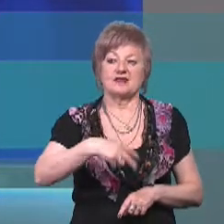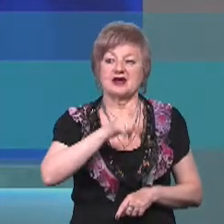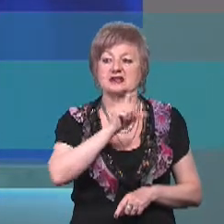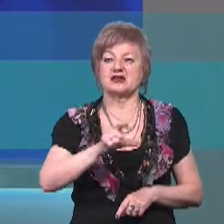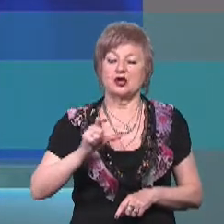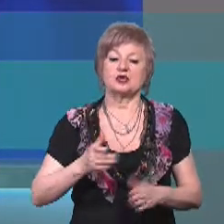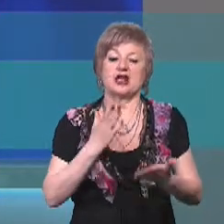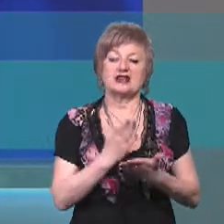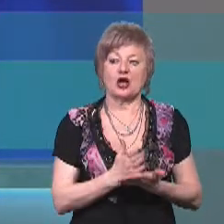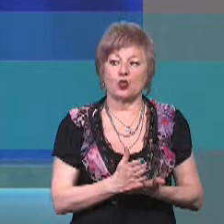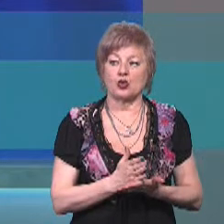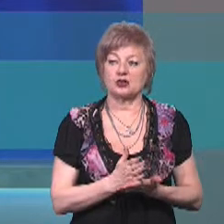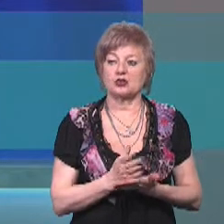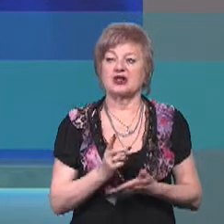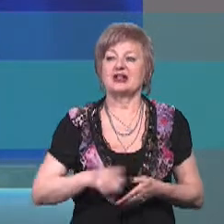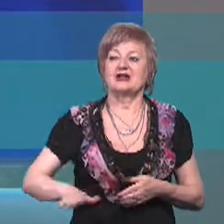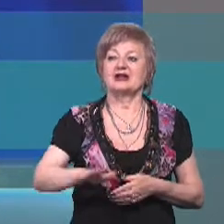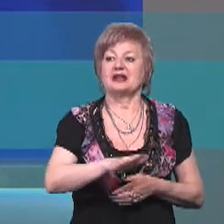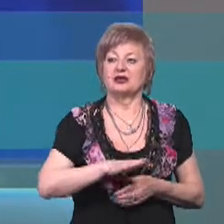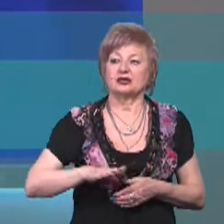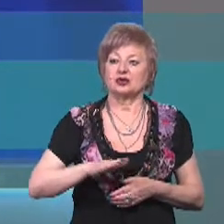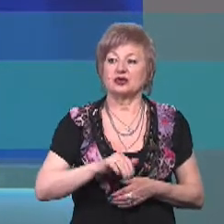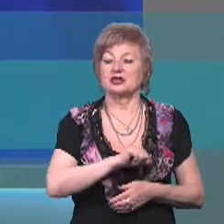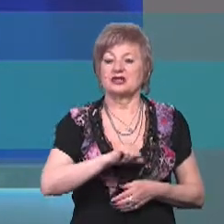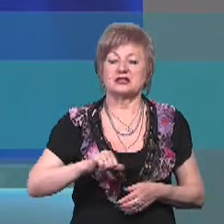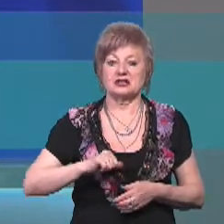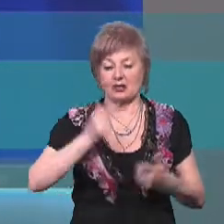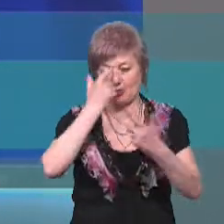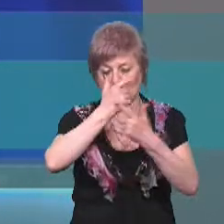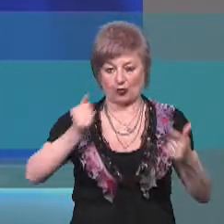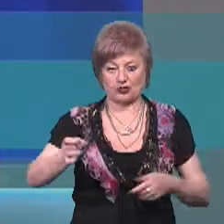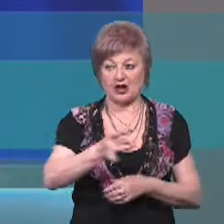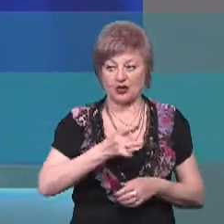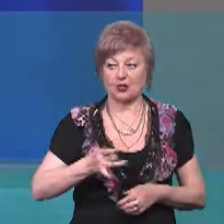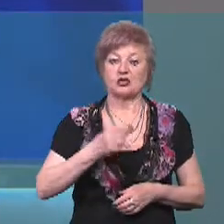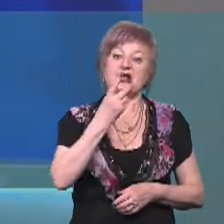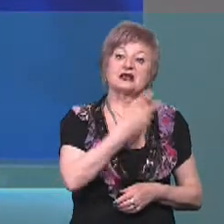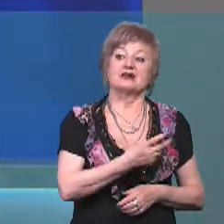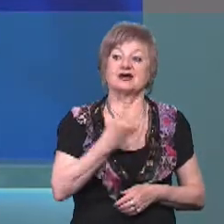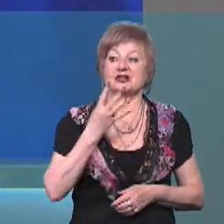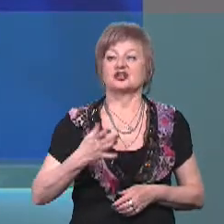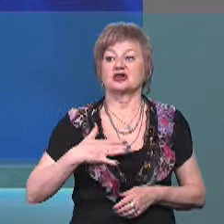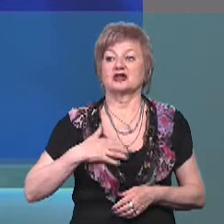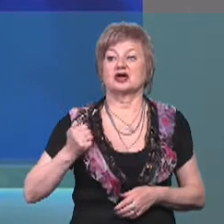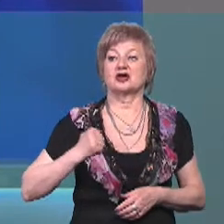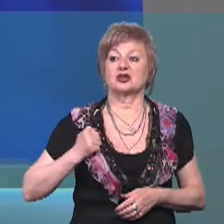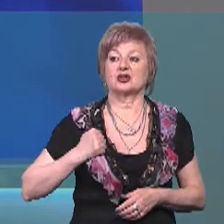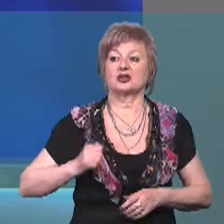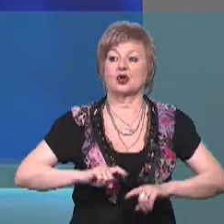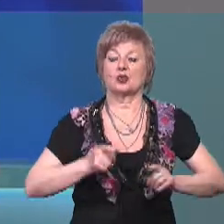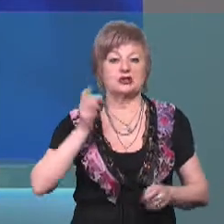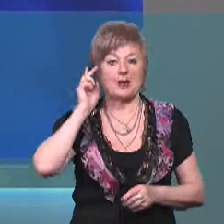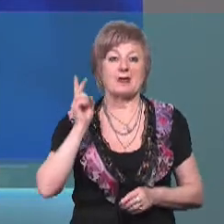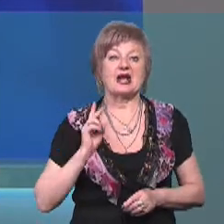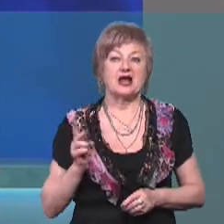осіб знаходяться на території самопроголошених республік і 24 наших військових полонених